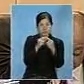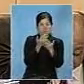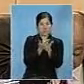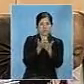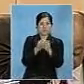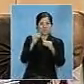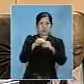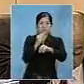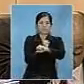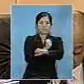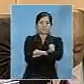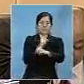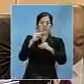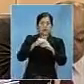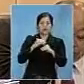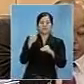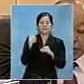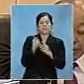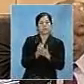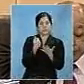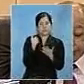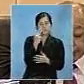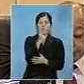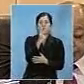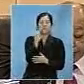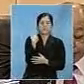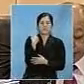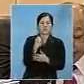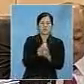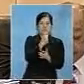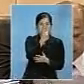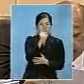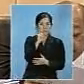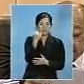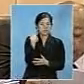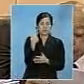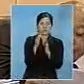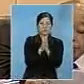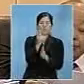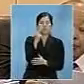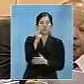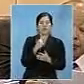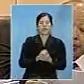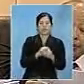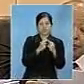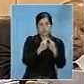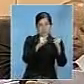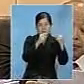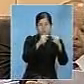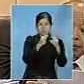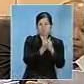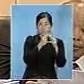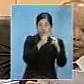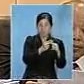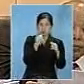นะครับมันเป็นดาบสองคมครับเห็นด้วยครับความจริงก็เป็นต้นทุนที่เพิ่มขึ้นแต่ขออนุญาตเรียนว่าภาคธุรกิจเขาก็พร้อมรับ